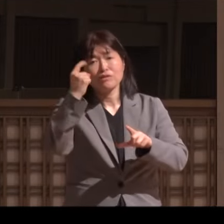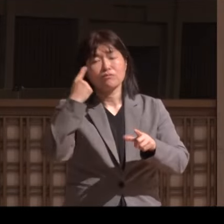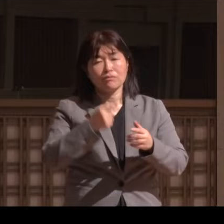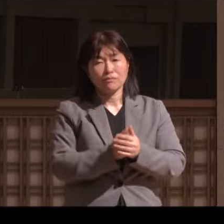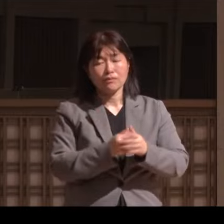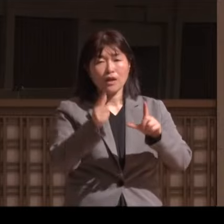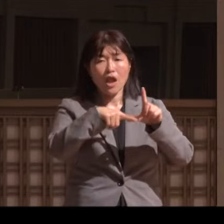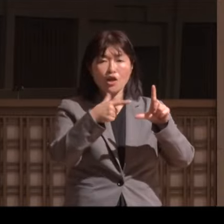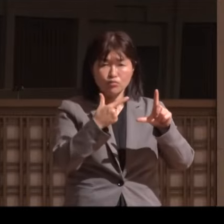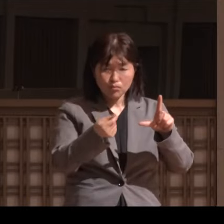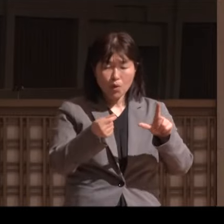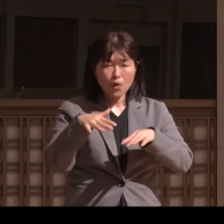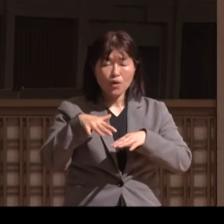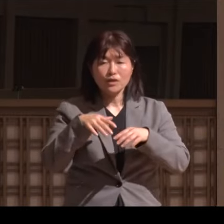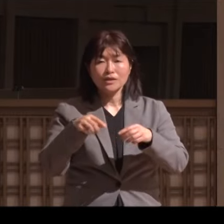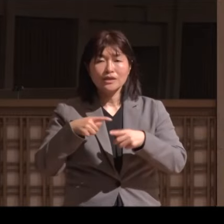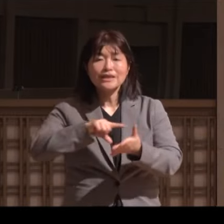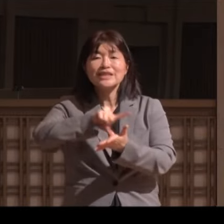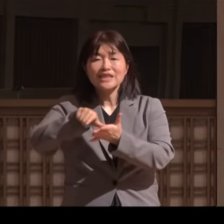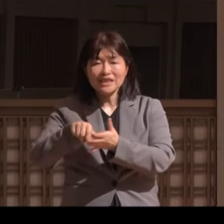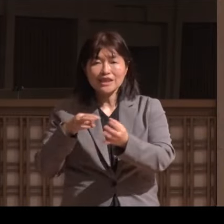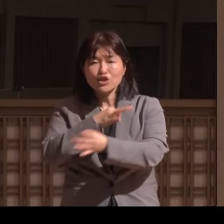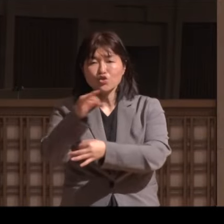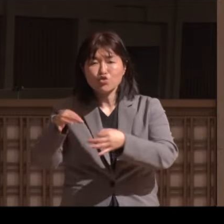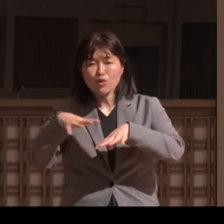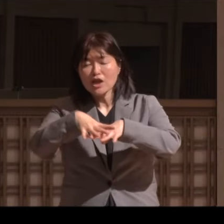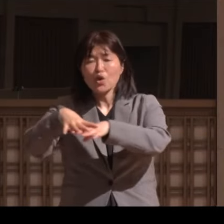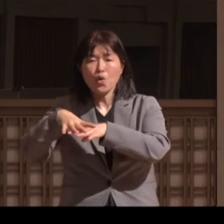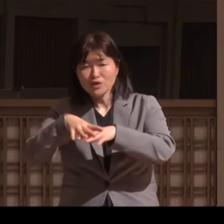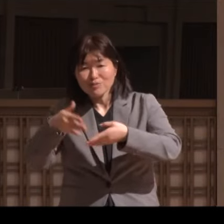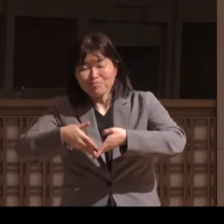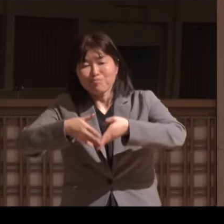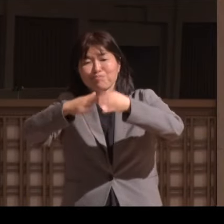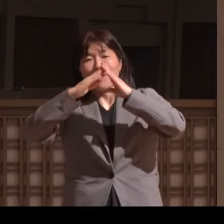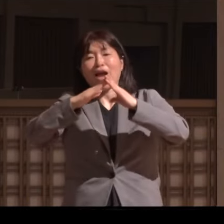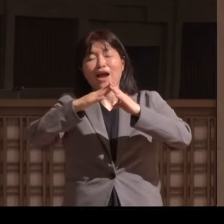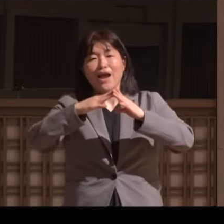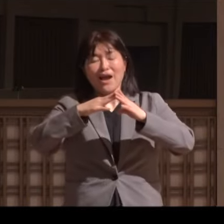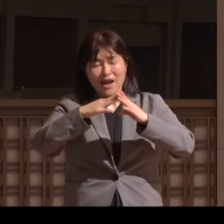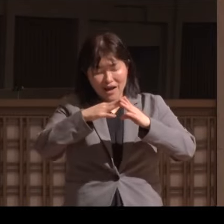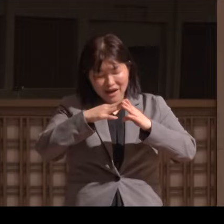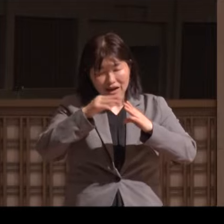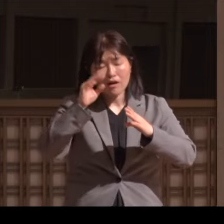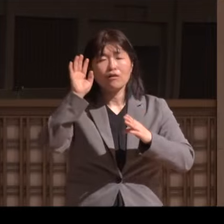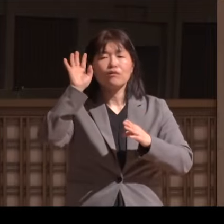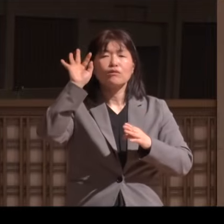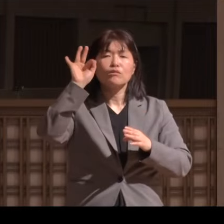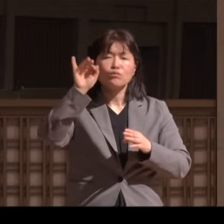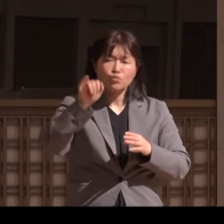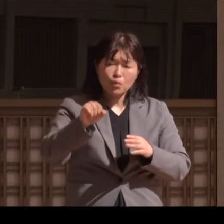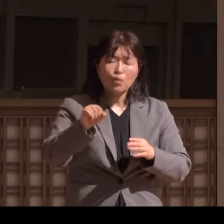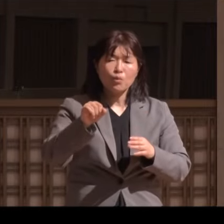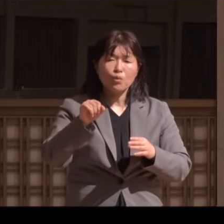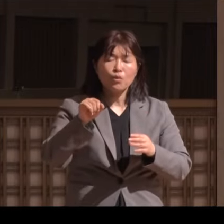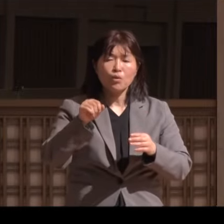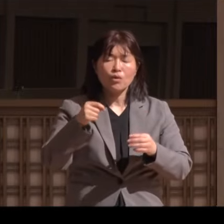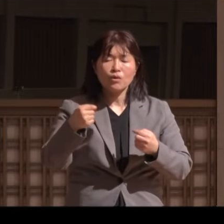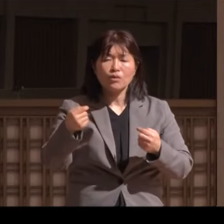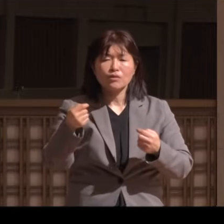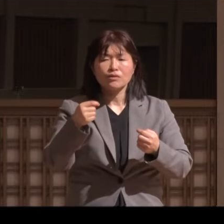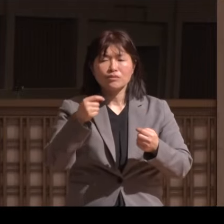エルモとか地域運営組織は立ち上げる時はこうやって華々しく立ち上がりますでもですね今後こう